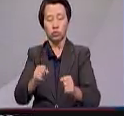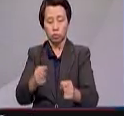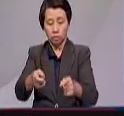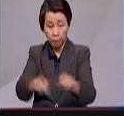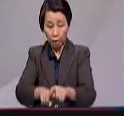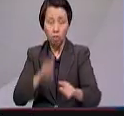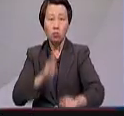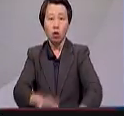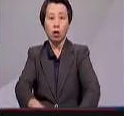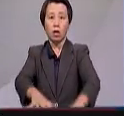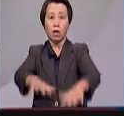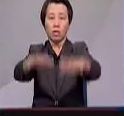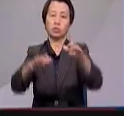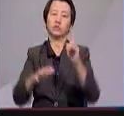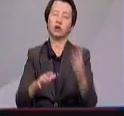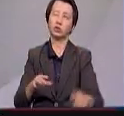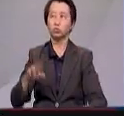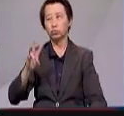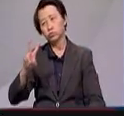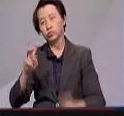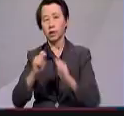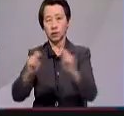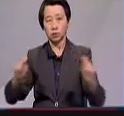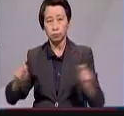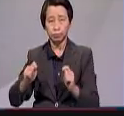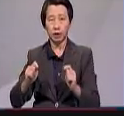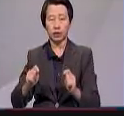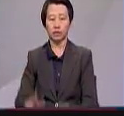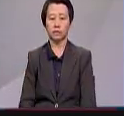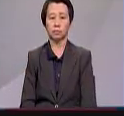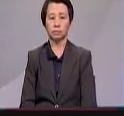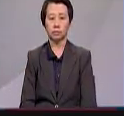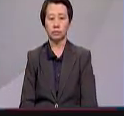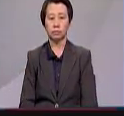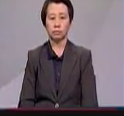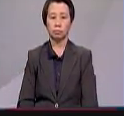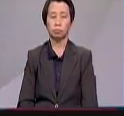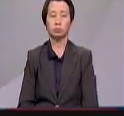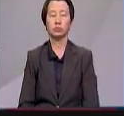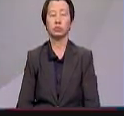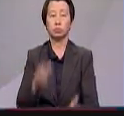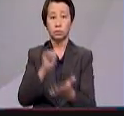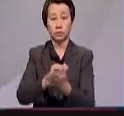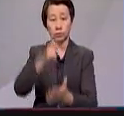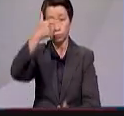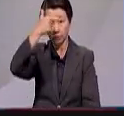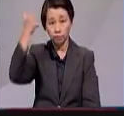berlakunya banjir di satu dua tempat di kawasan terbabit. Oleh demikian,